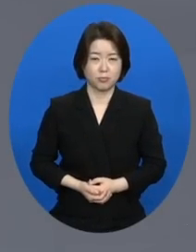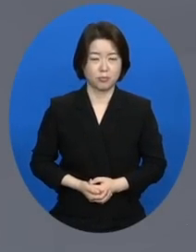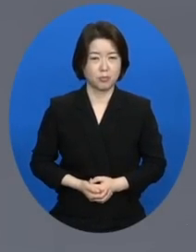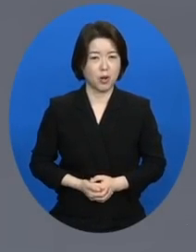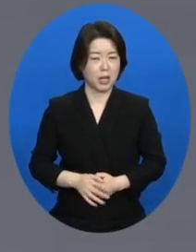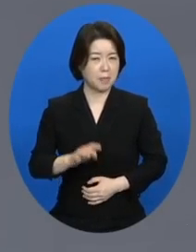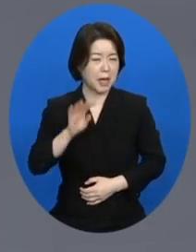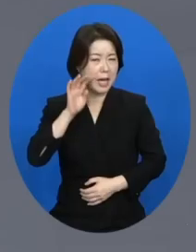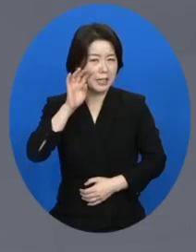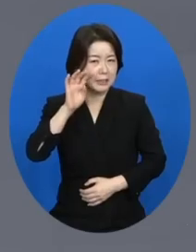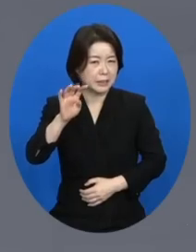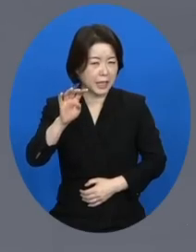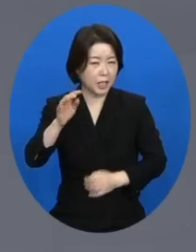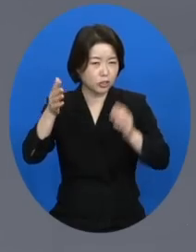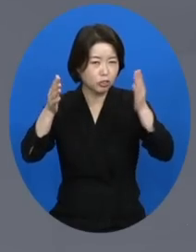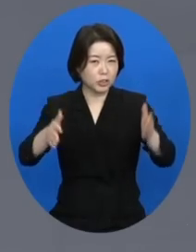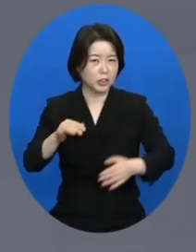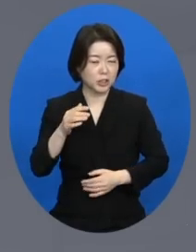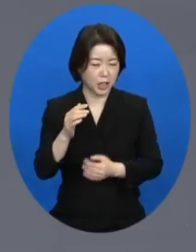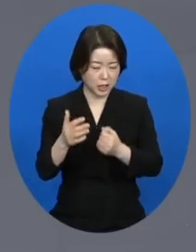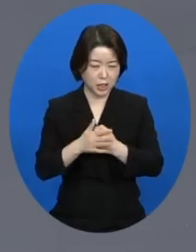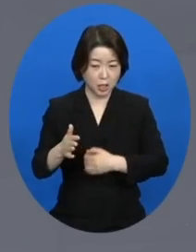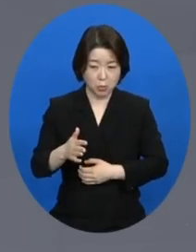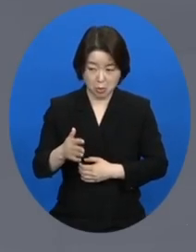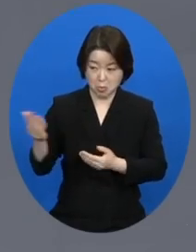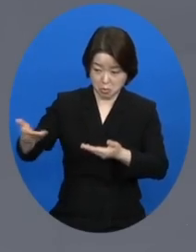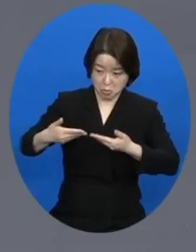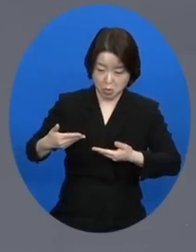기간이었기 때문에 뭐 들어보라니까 제가 한번 들어봤죠.